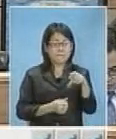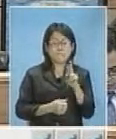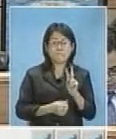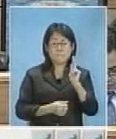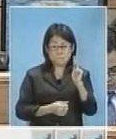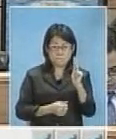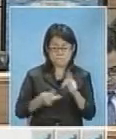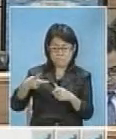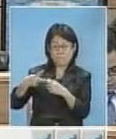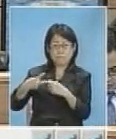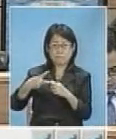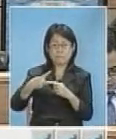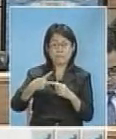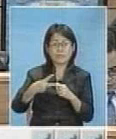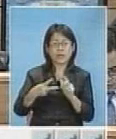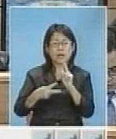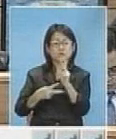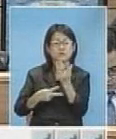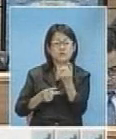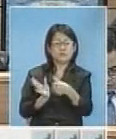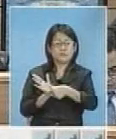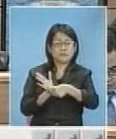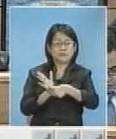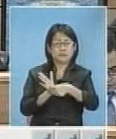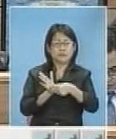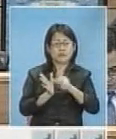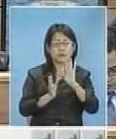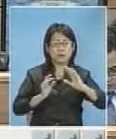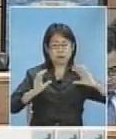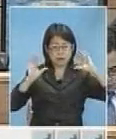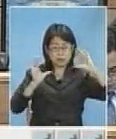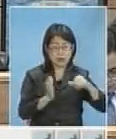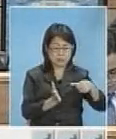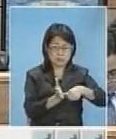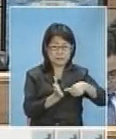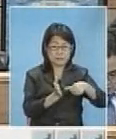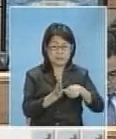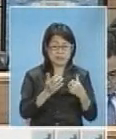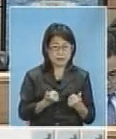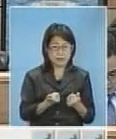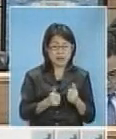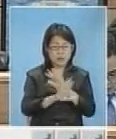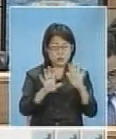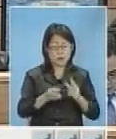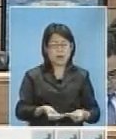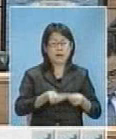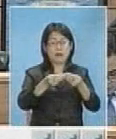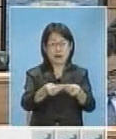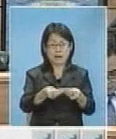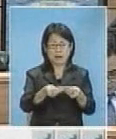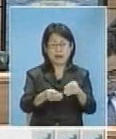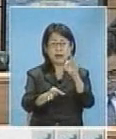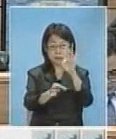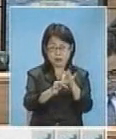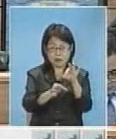อนหนี้ท่านประธานครับพรก.โอนหนี้ของรัฐบาลที่กำลังจะมีการผลักภาระหนี้ที่ปัจจุบันเป็นหนี้